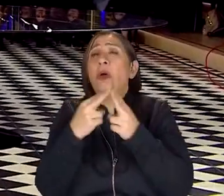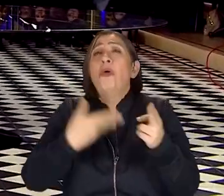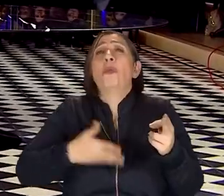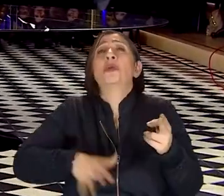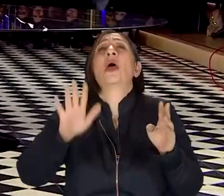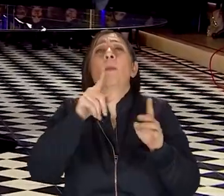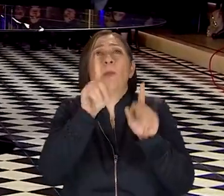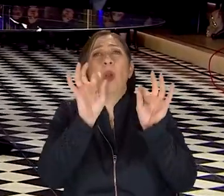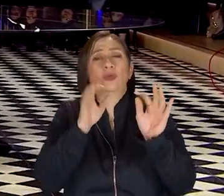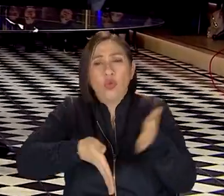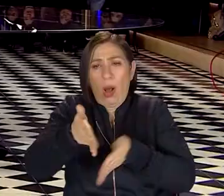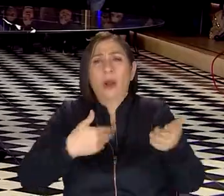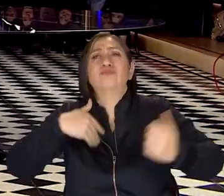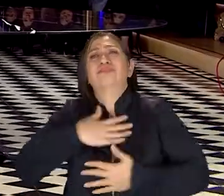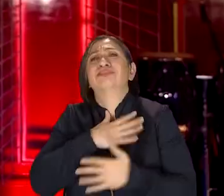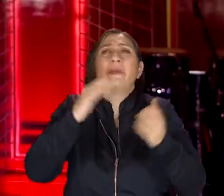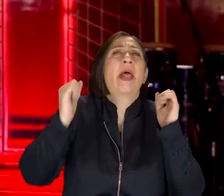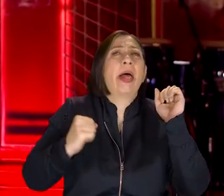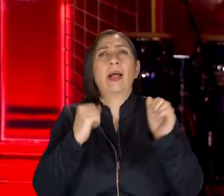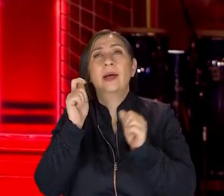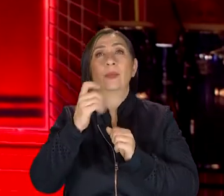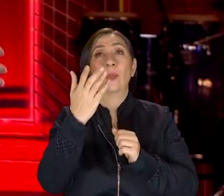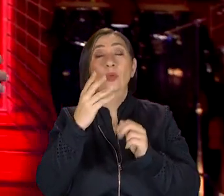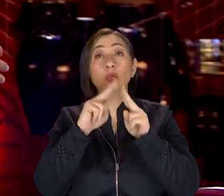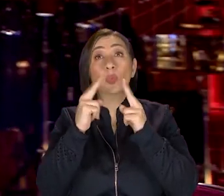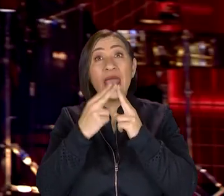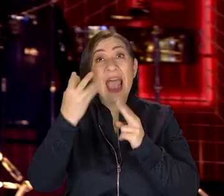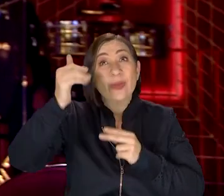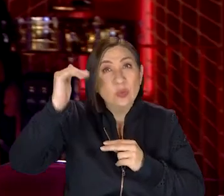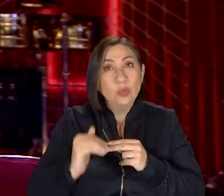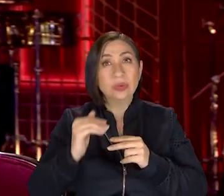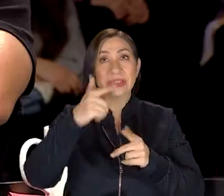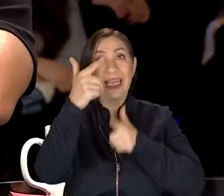sokağın ortasında böyle şeyler yapıyorum. Evet ama şöyle bir şey var. Dünyanın en ucuz klibi.